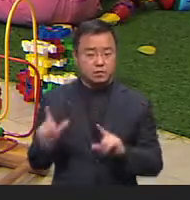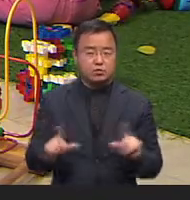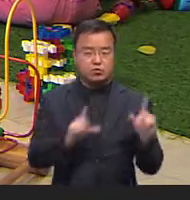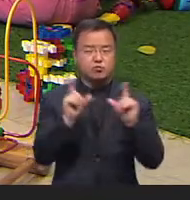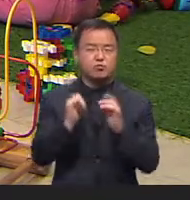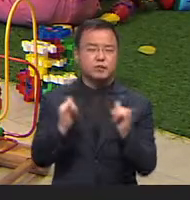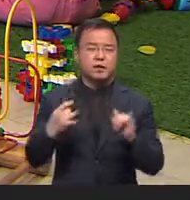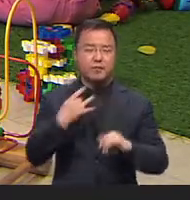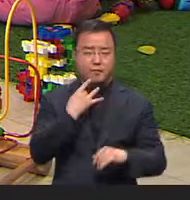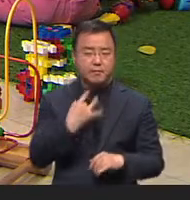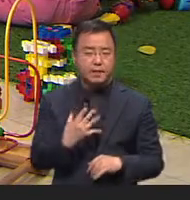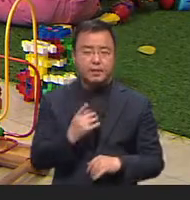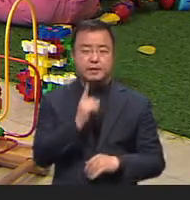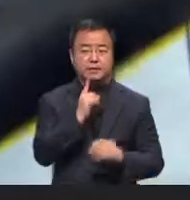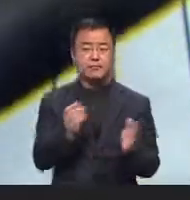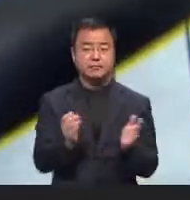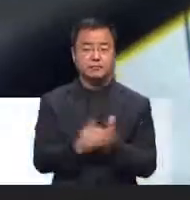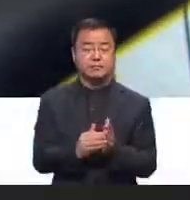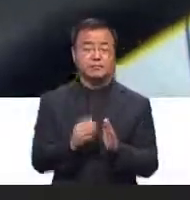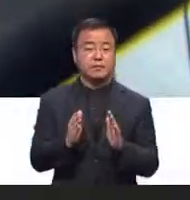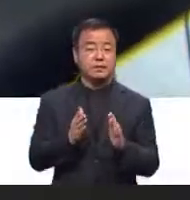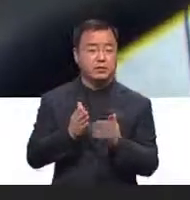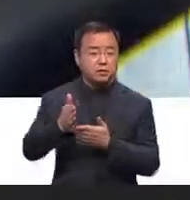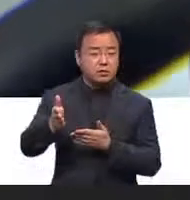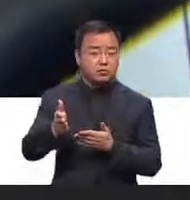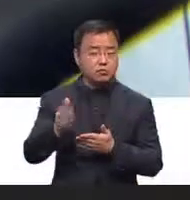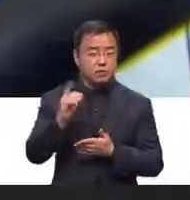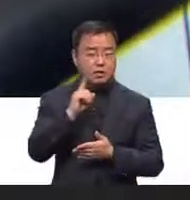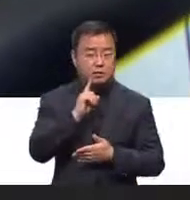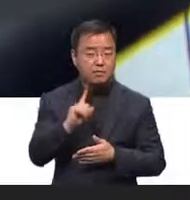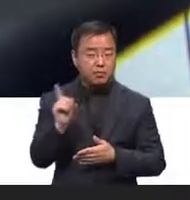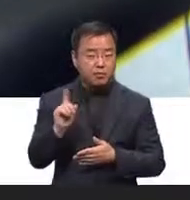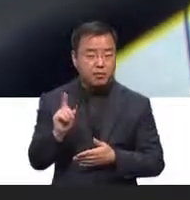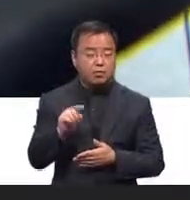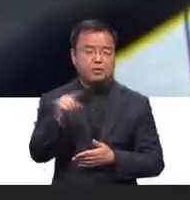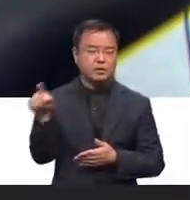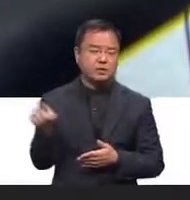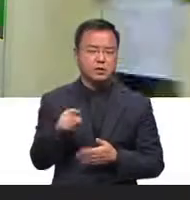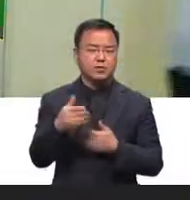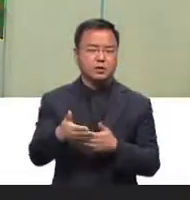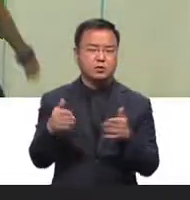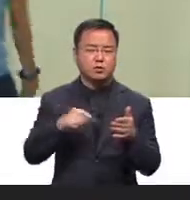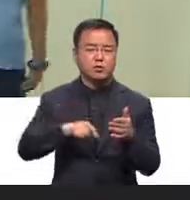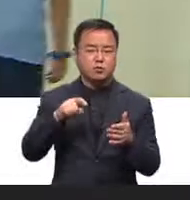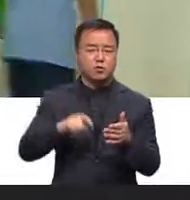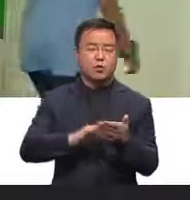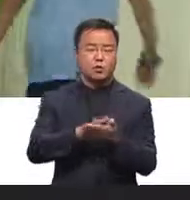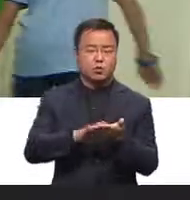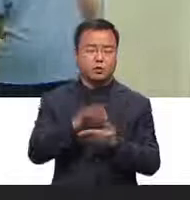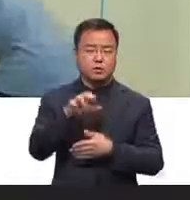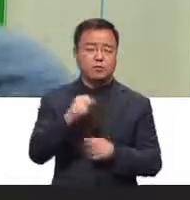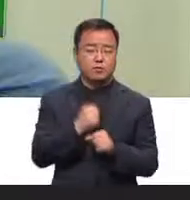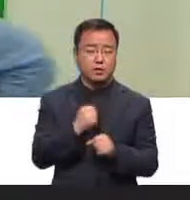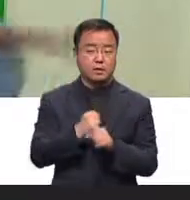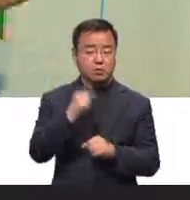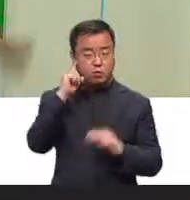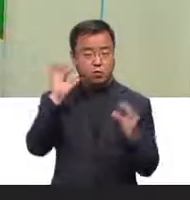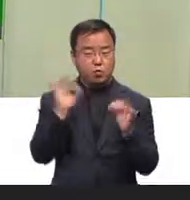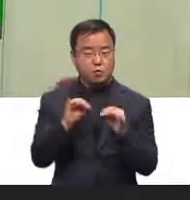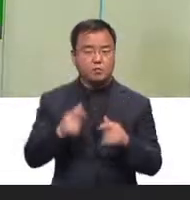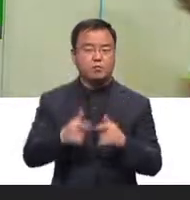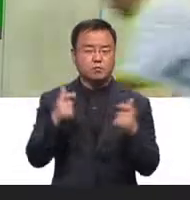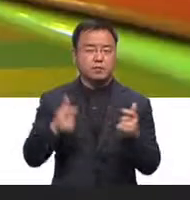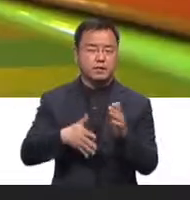실정입니다 전문가들은 0 0 0 실내 놀이터에 필요성에 대한 공감대를 넓히고 정부 차원에서 시설